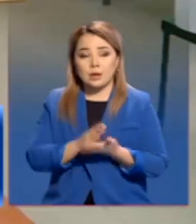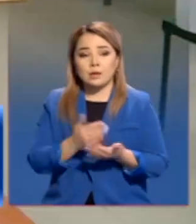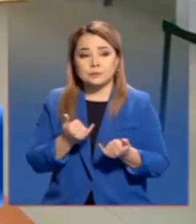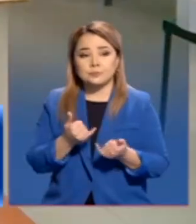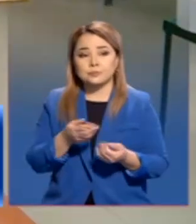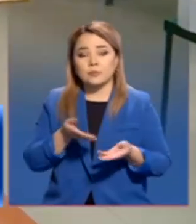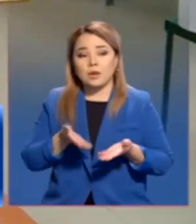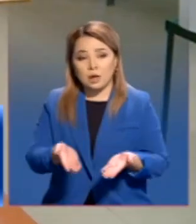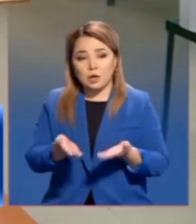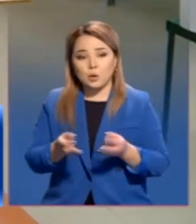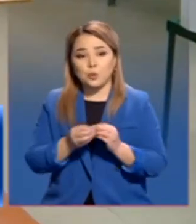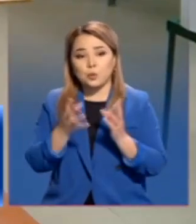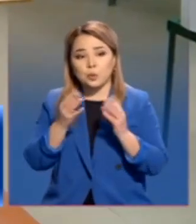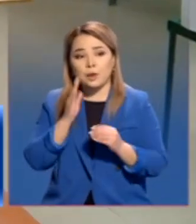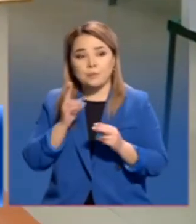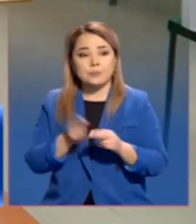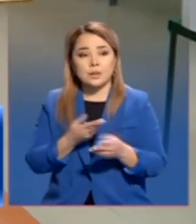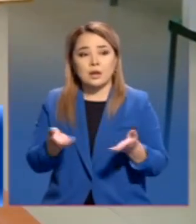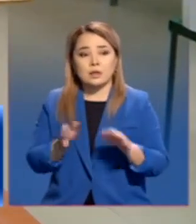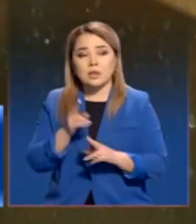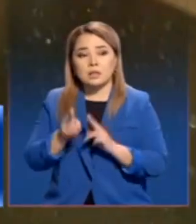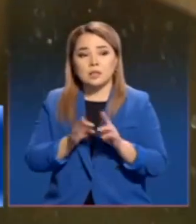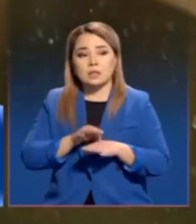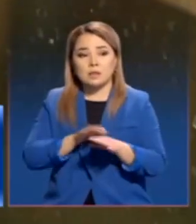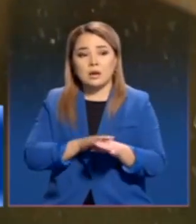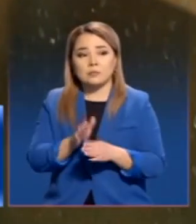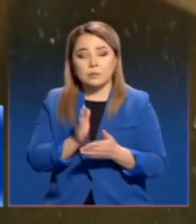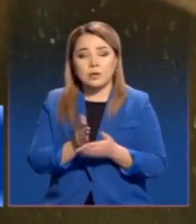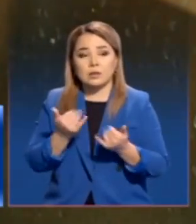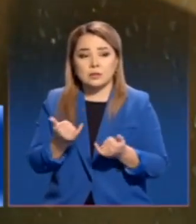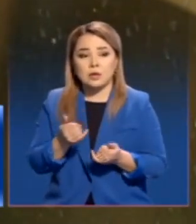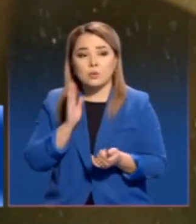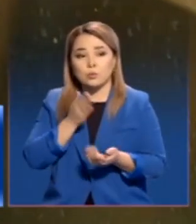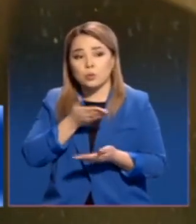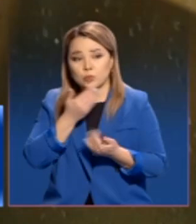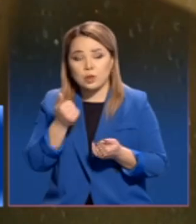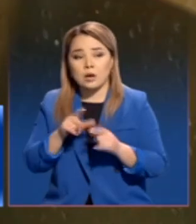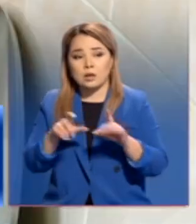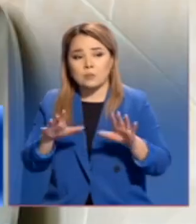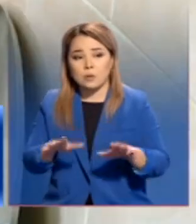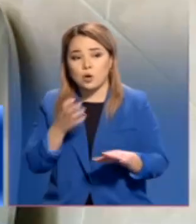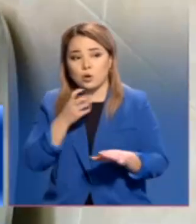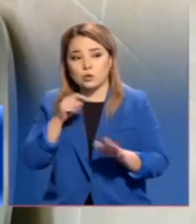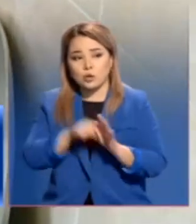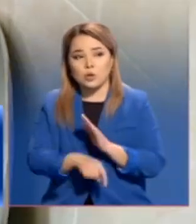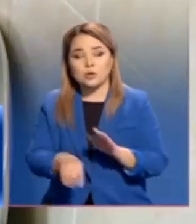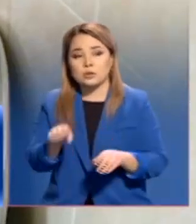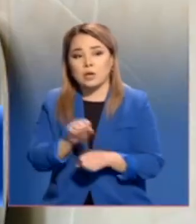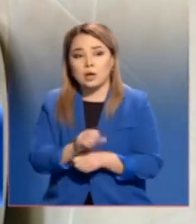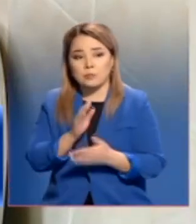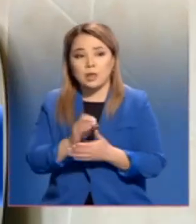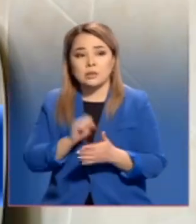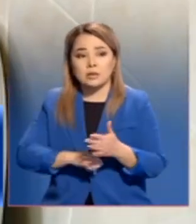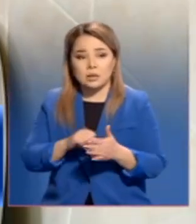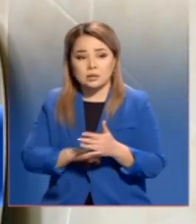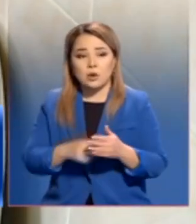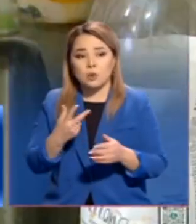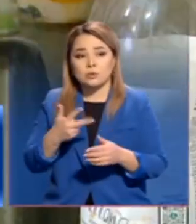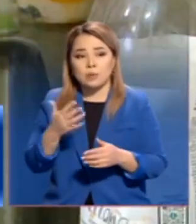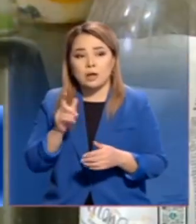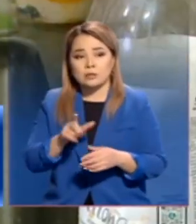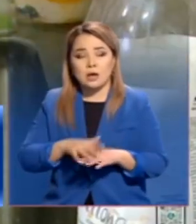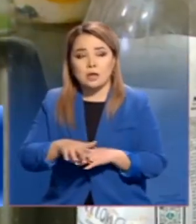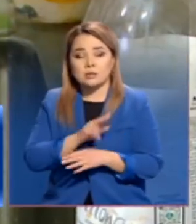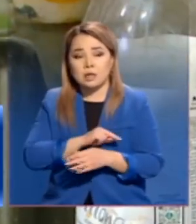кондитерлік цехының 10 күннен бері сусыз қалғанына шағымданды. Тіршілік нәрі болмаған соң ғимараттар жылу да өшкен. Соның салдарынан 35 адам